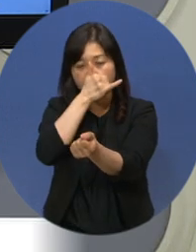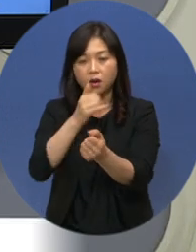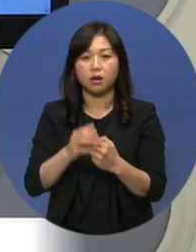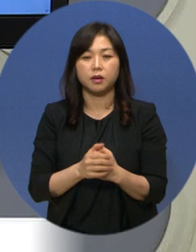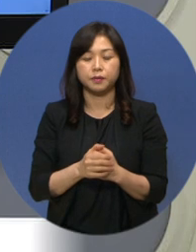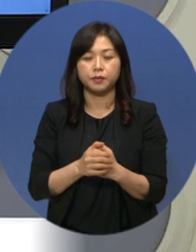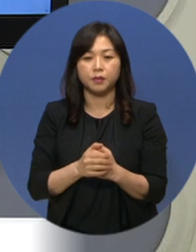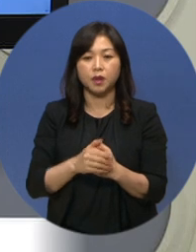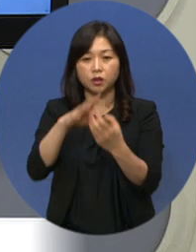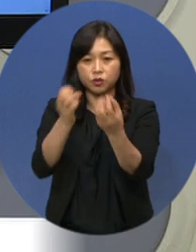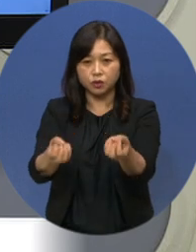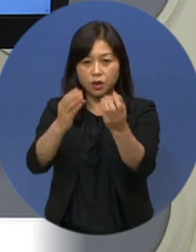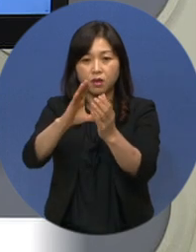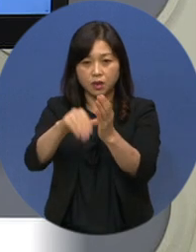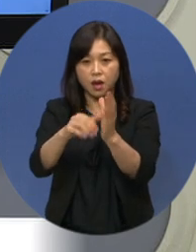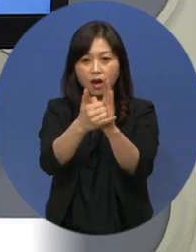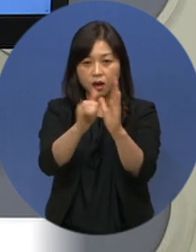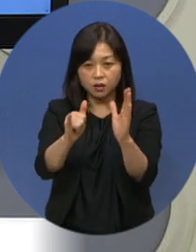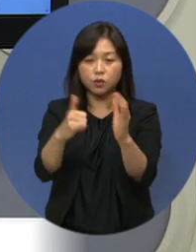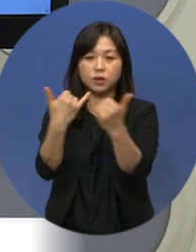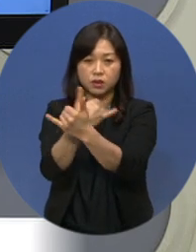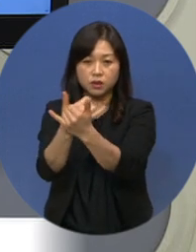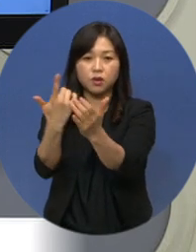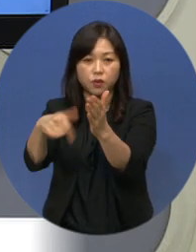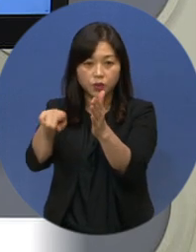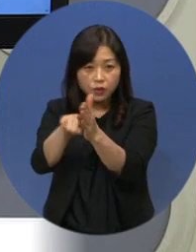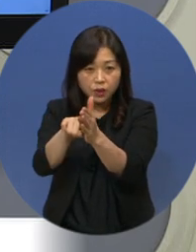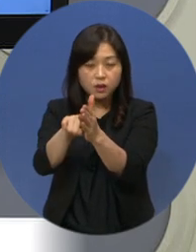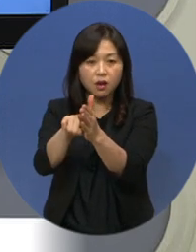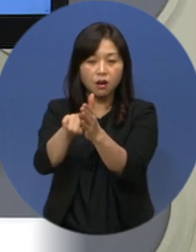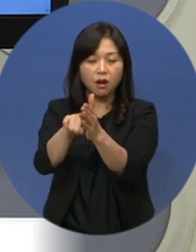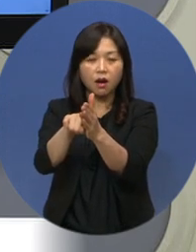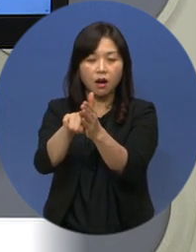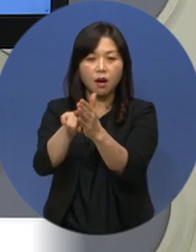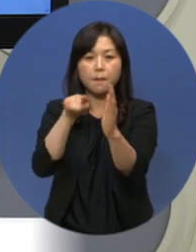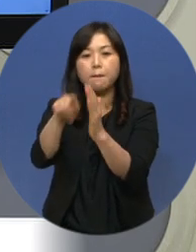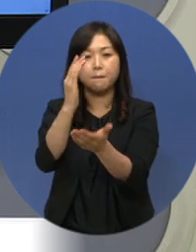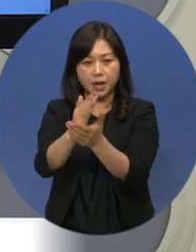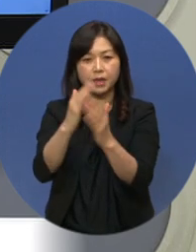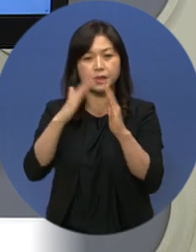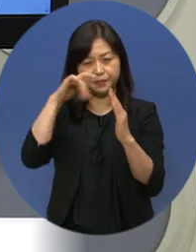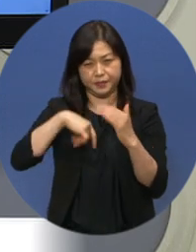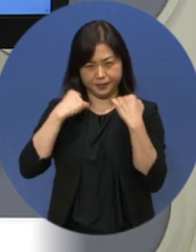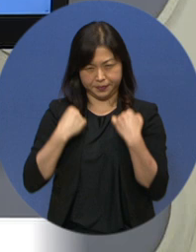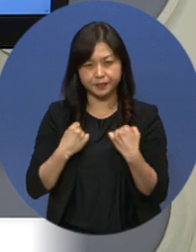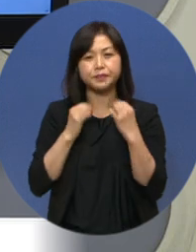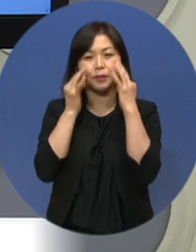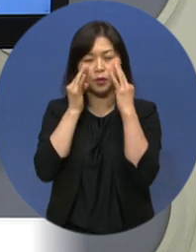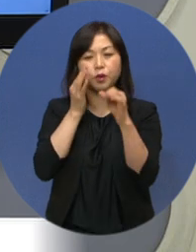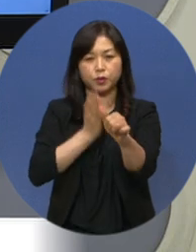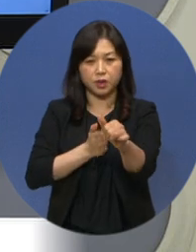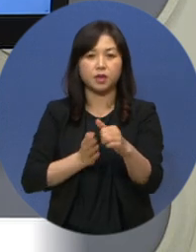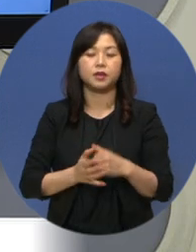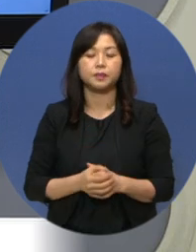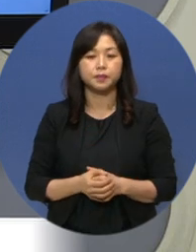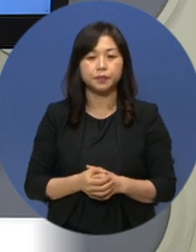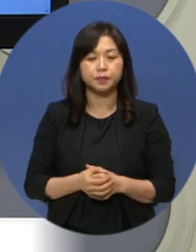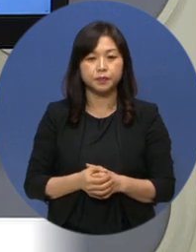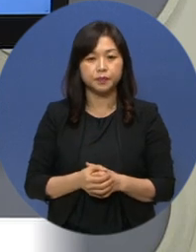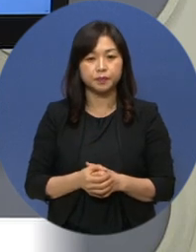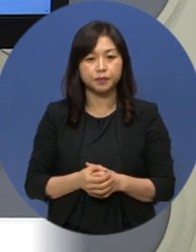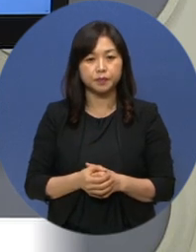이번 추석은 가족과 친지를 위해 가격적 집에 머무는 노력이 필요하다는 정부의 설명입니다